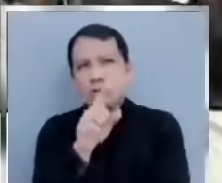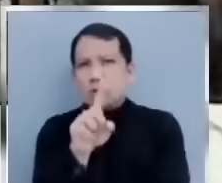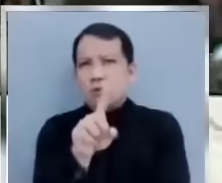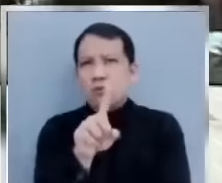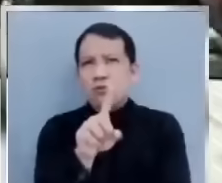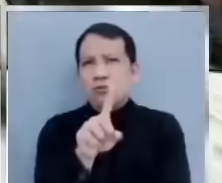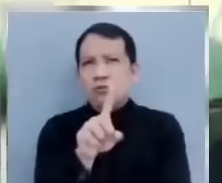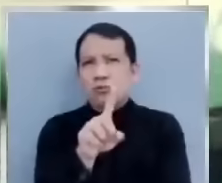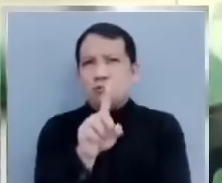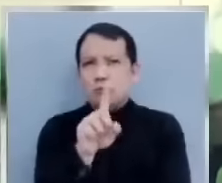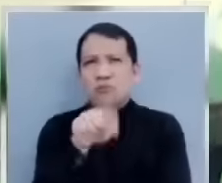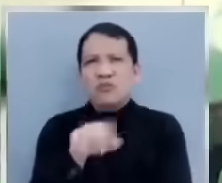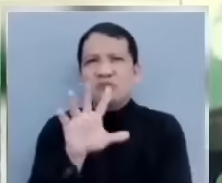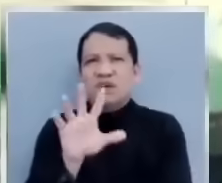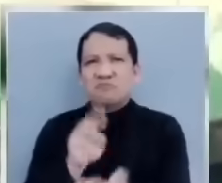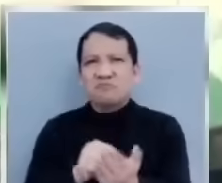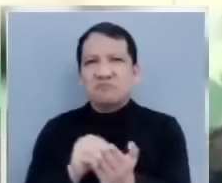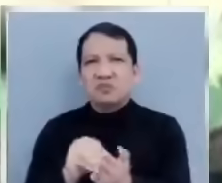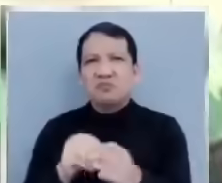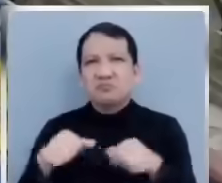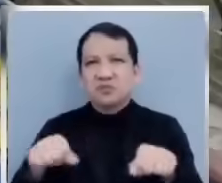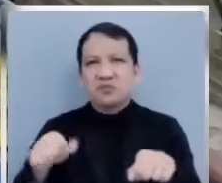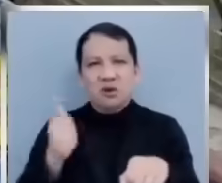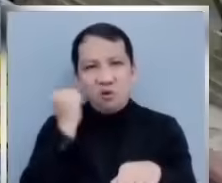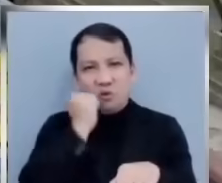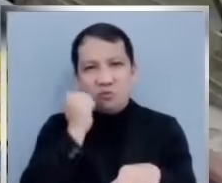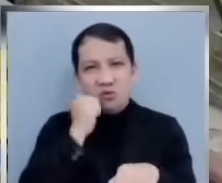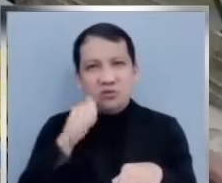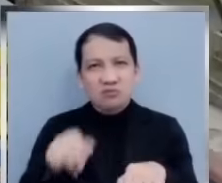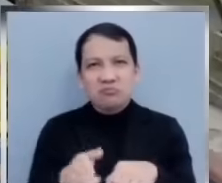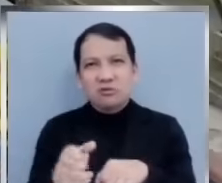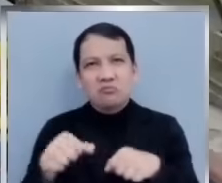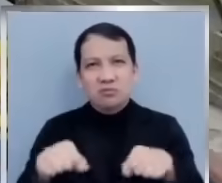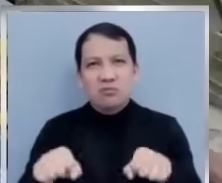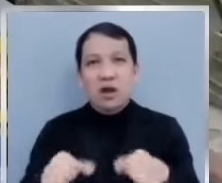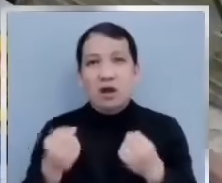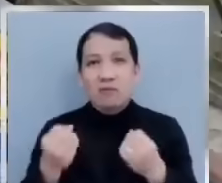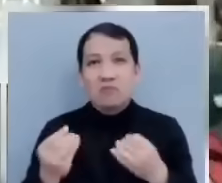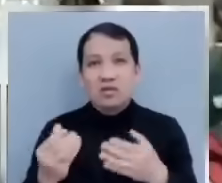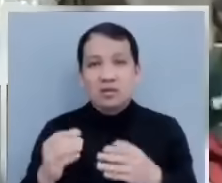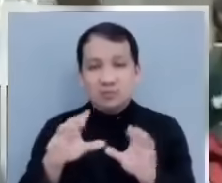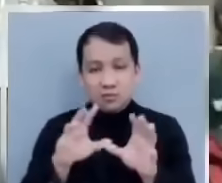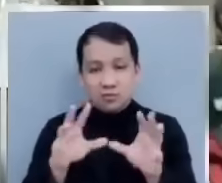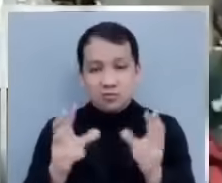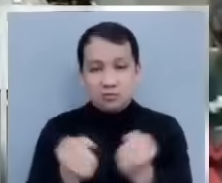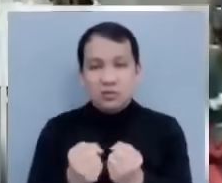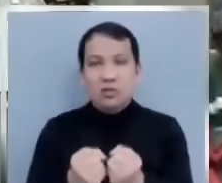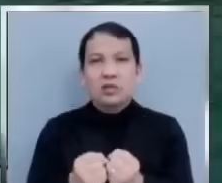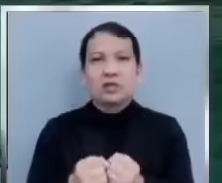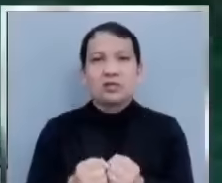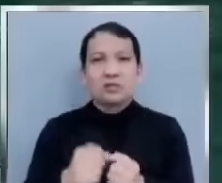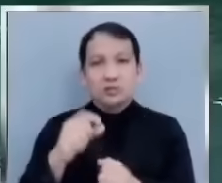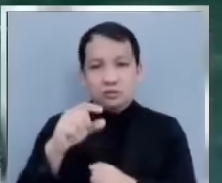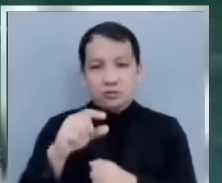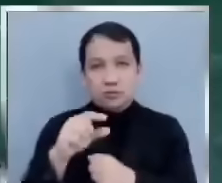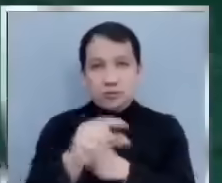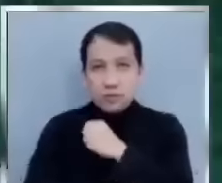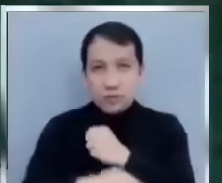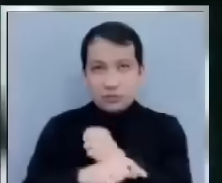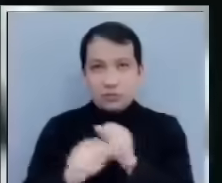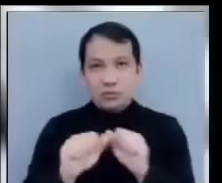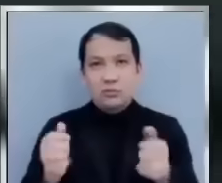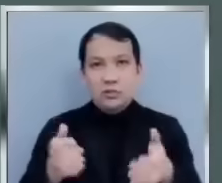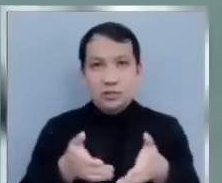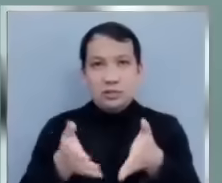nasa mga kalyeng Kamaynilaan araw-araw. Pinakamarami sa Commonwealth Avenue, sa Quezon Avenue at sa kahabaan ng